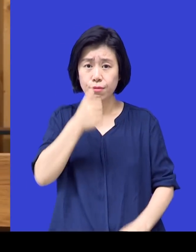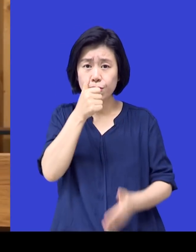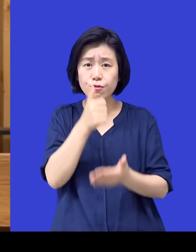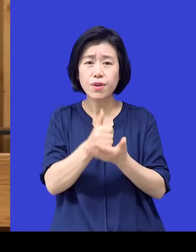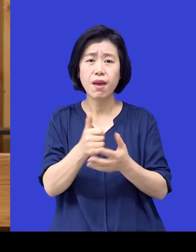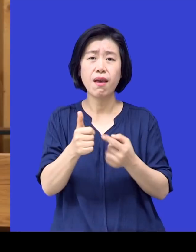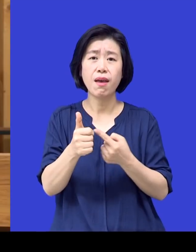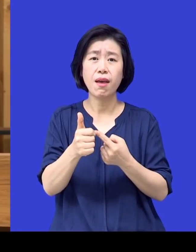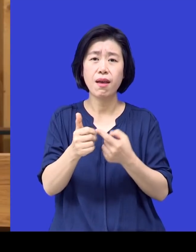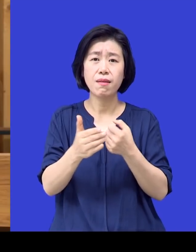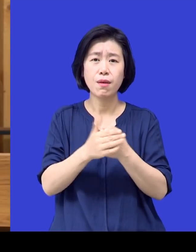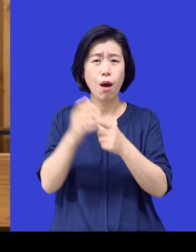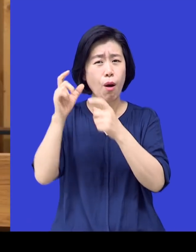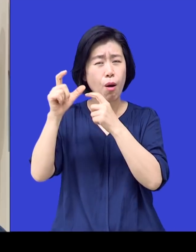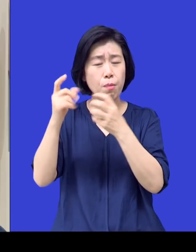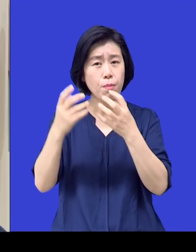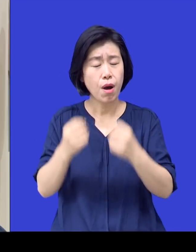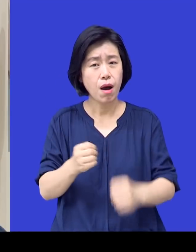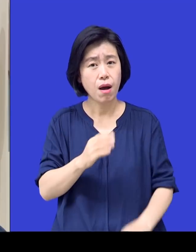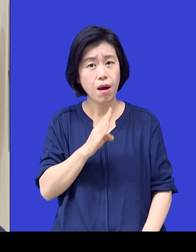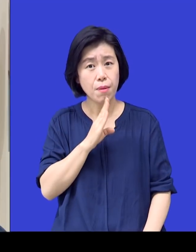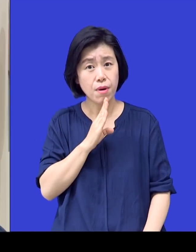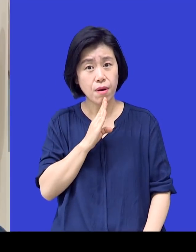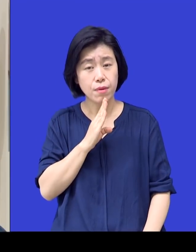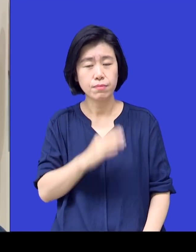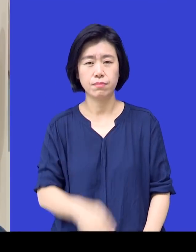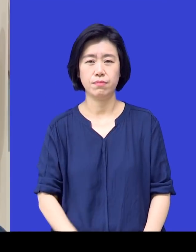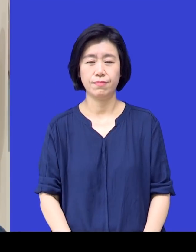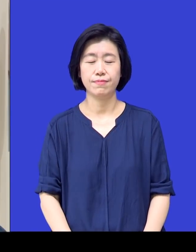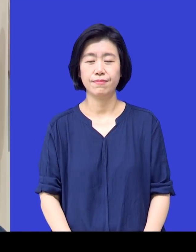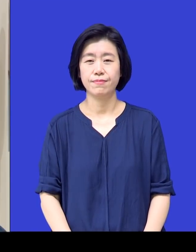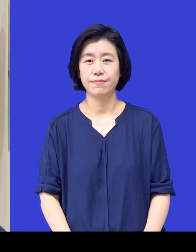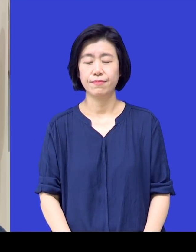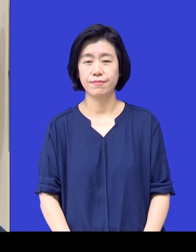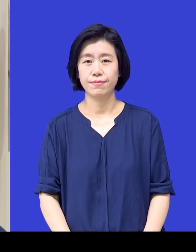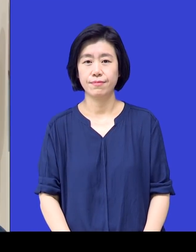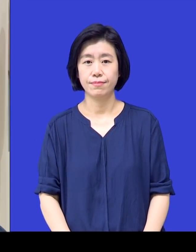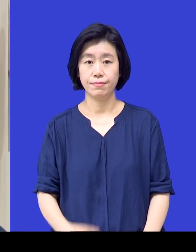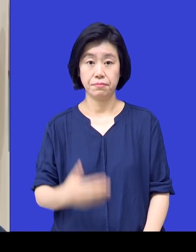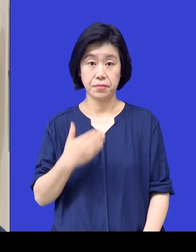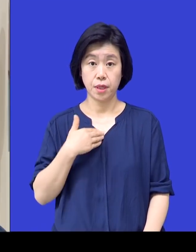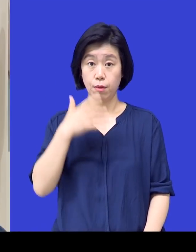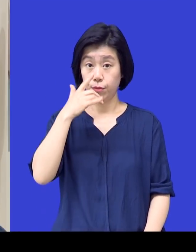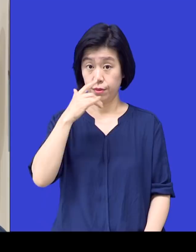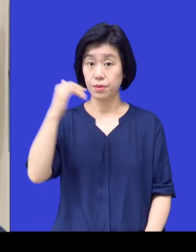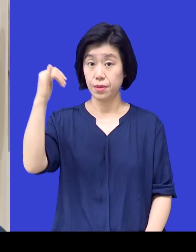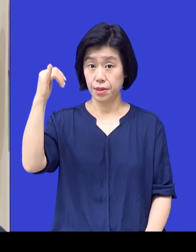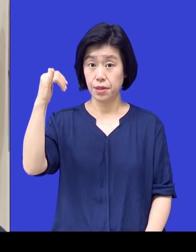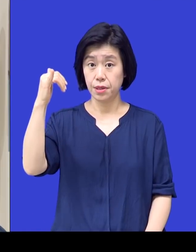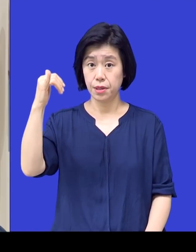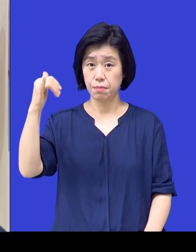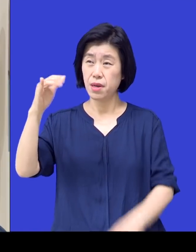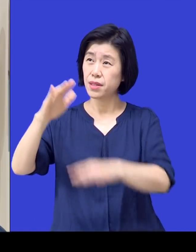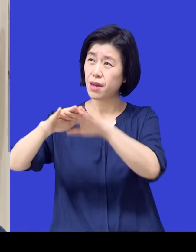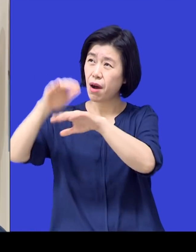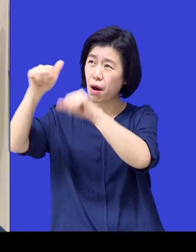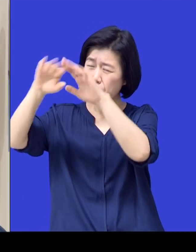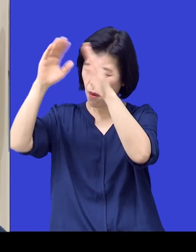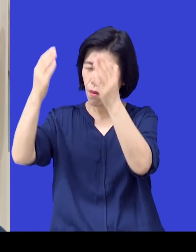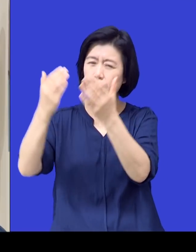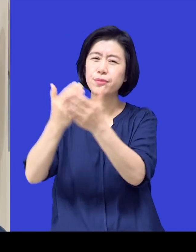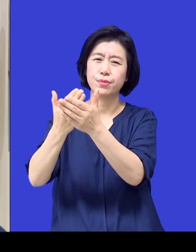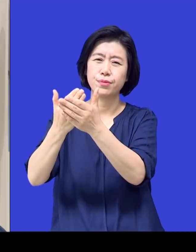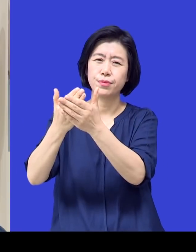네. 어떻게 그러니까 지내신 거예요? 저는 이제 감사하게도 네. 이제 아버지 어머니 쪽이 다 4대째 기독교